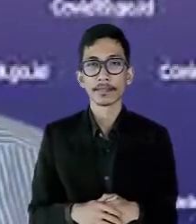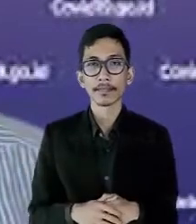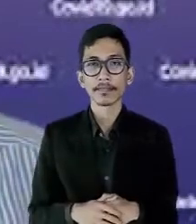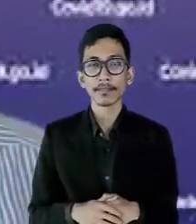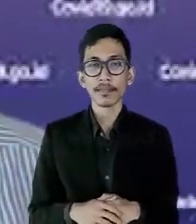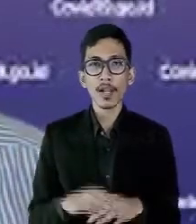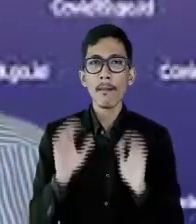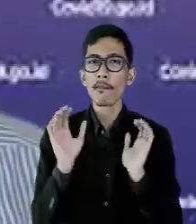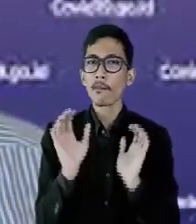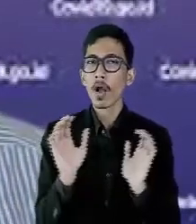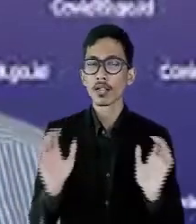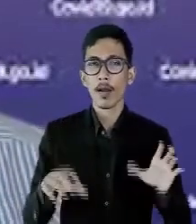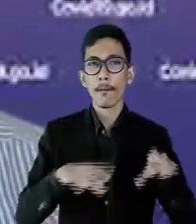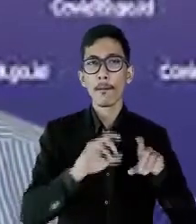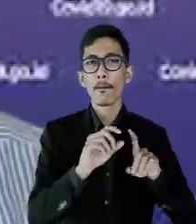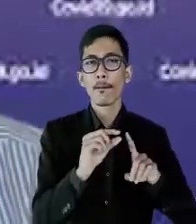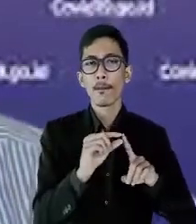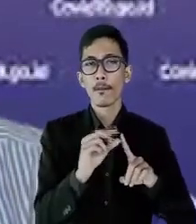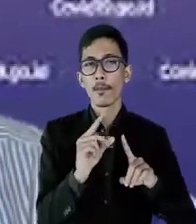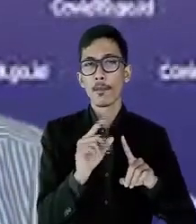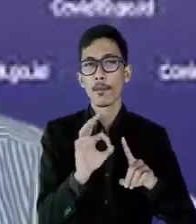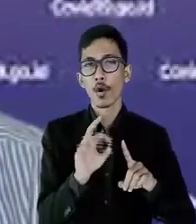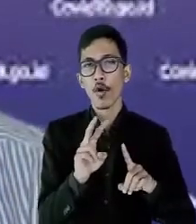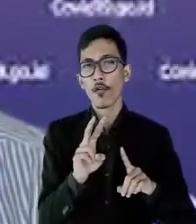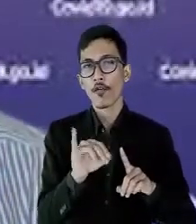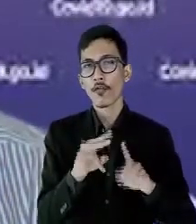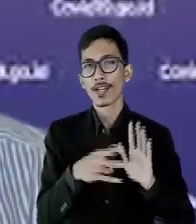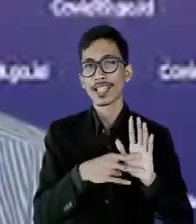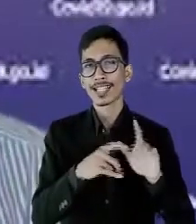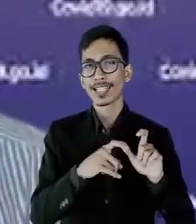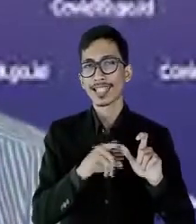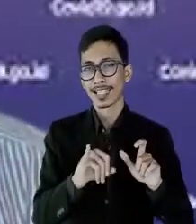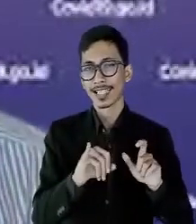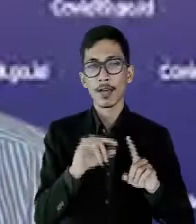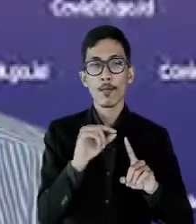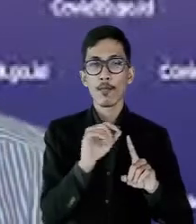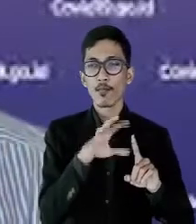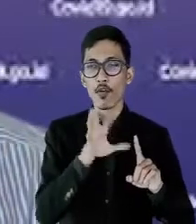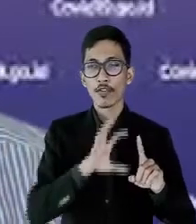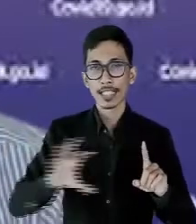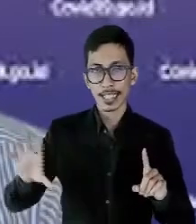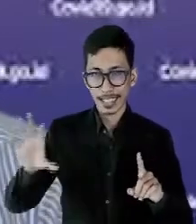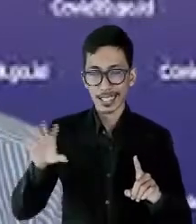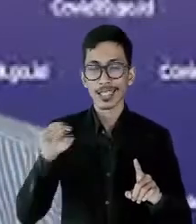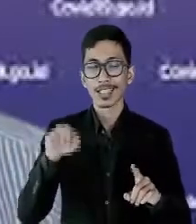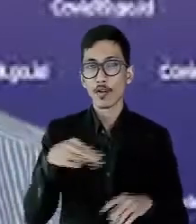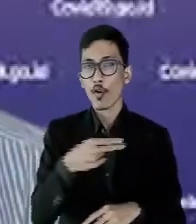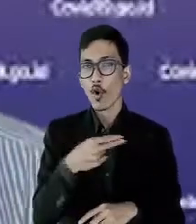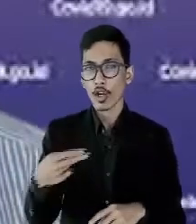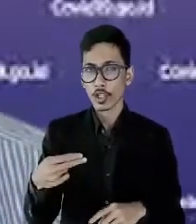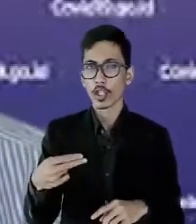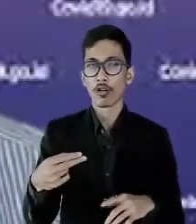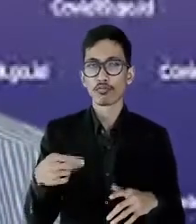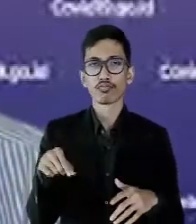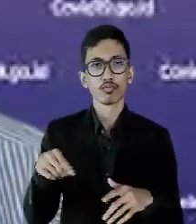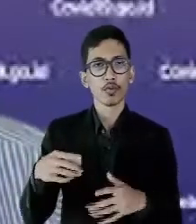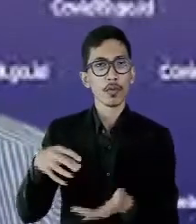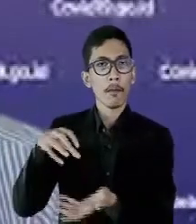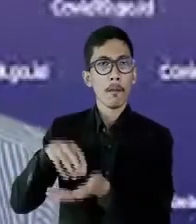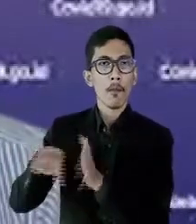banyak sekali provinsi di Indonesia dan bahkan juga saat ini